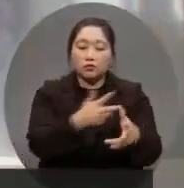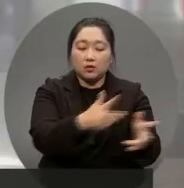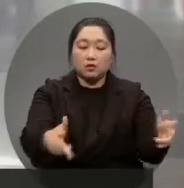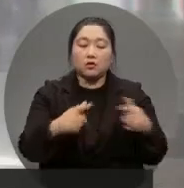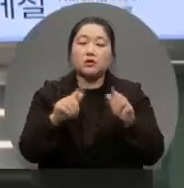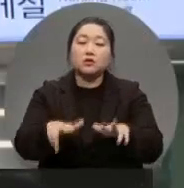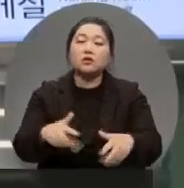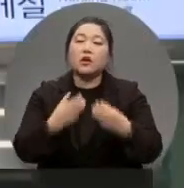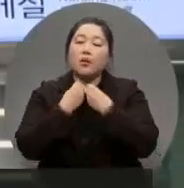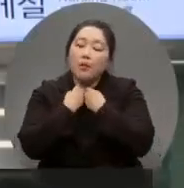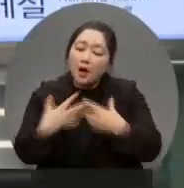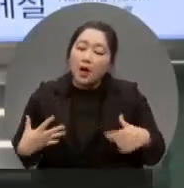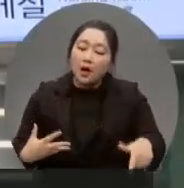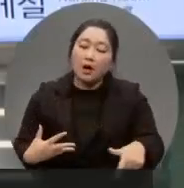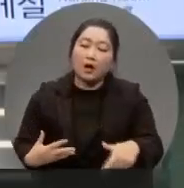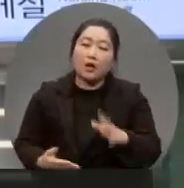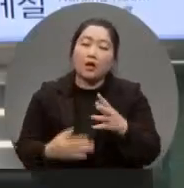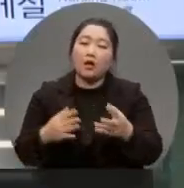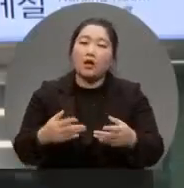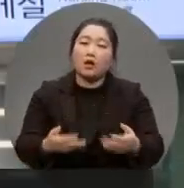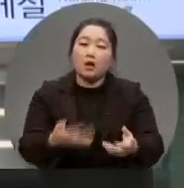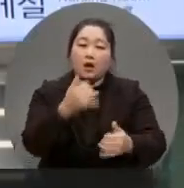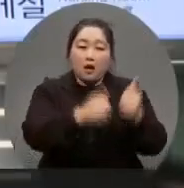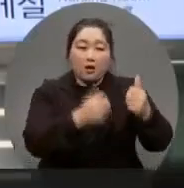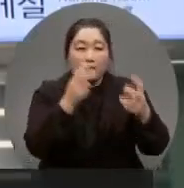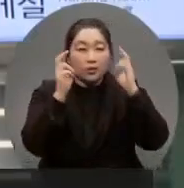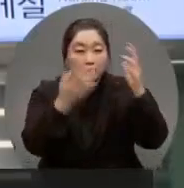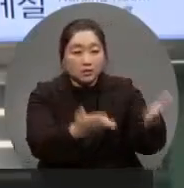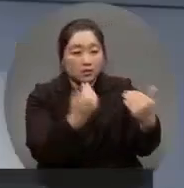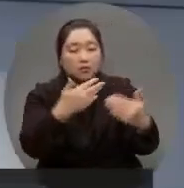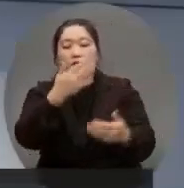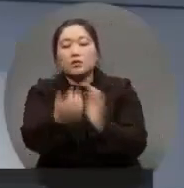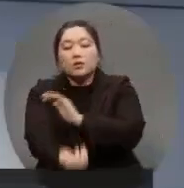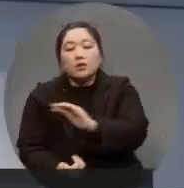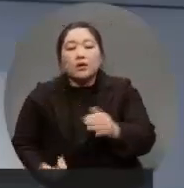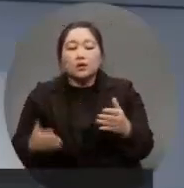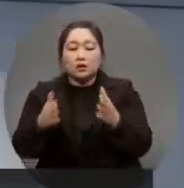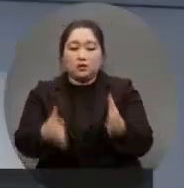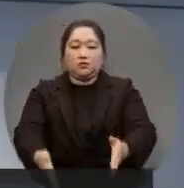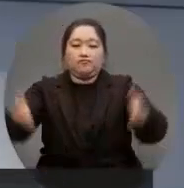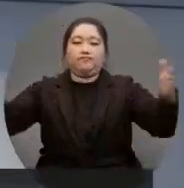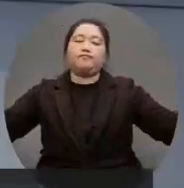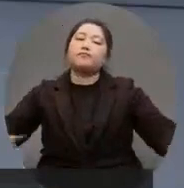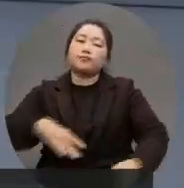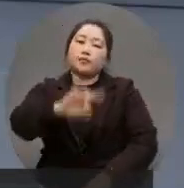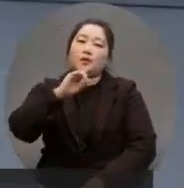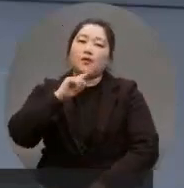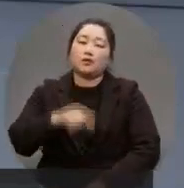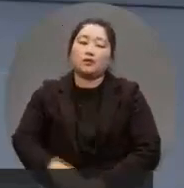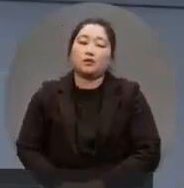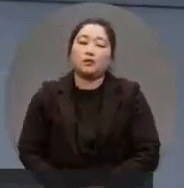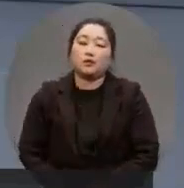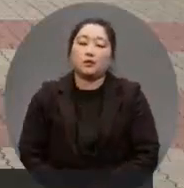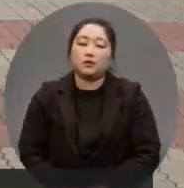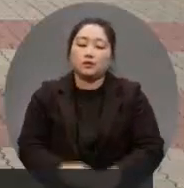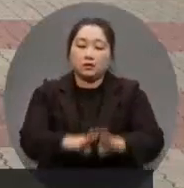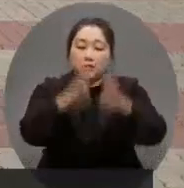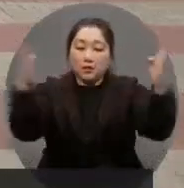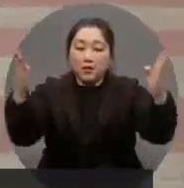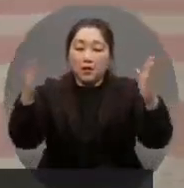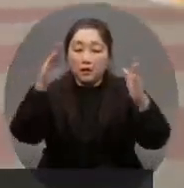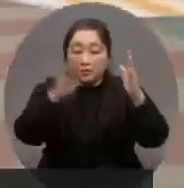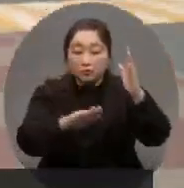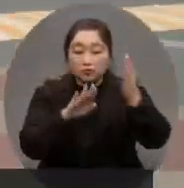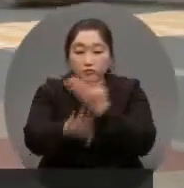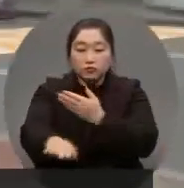포화 상태라면서 항공사 유치에 앞서 시설 확충이 꼭 필요하다고 말했습니다. 개항 이래 최대 호황을